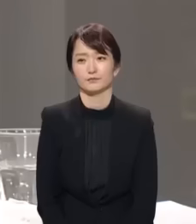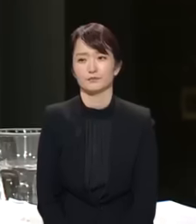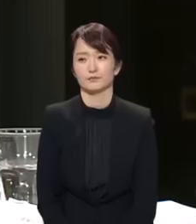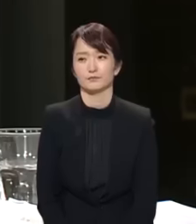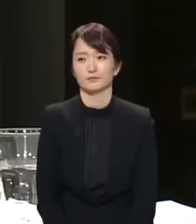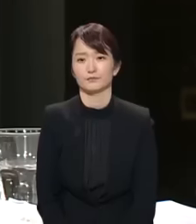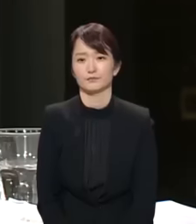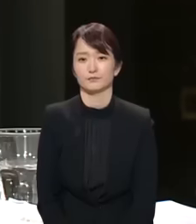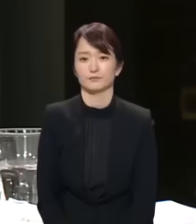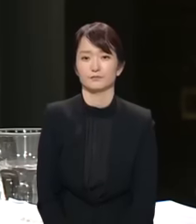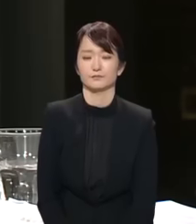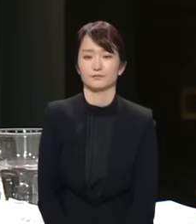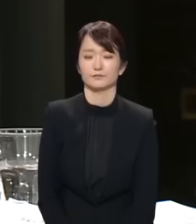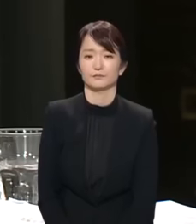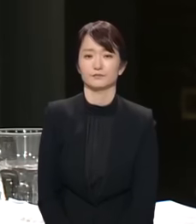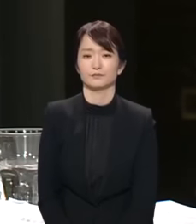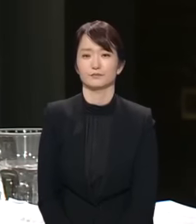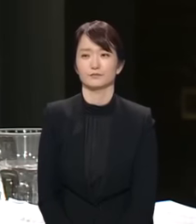아,